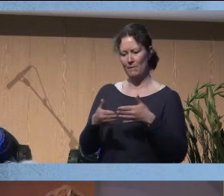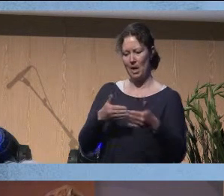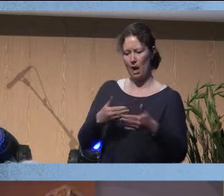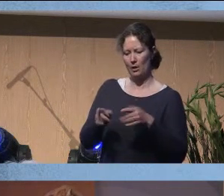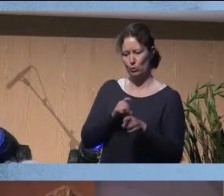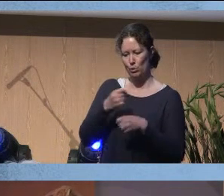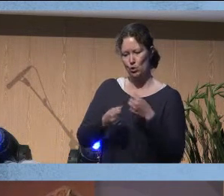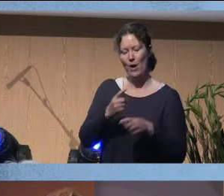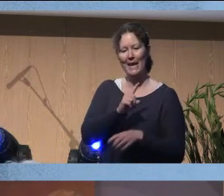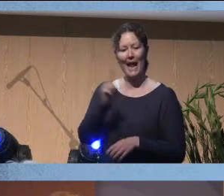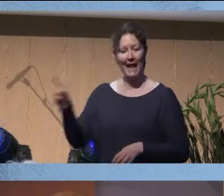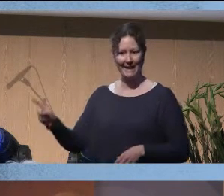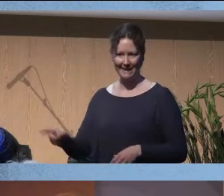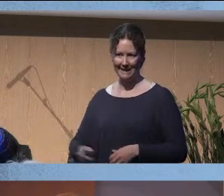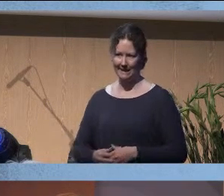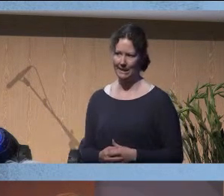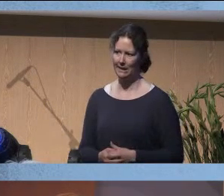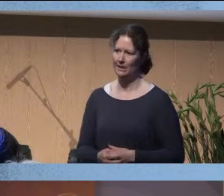du gjør hele tiden.